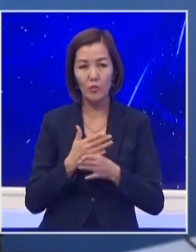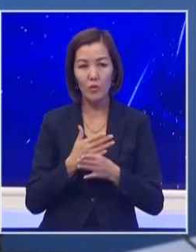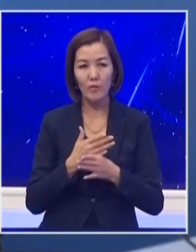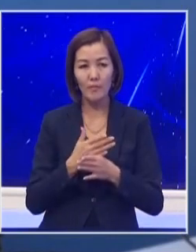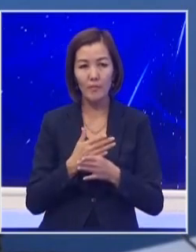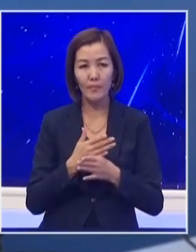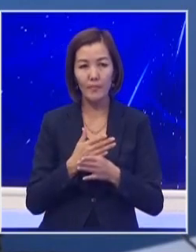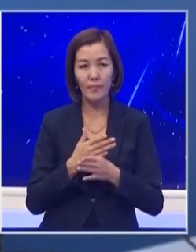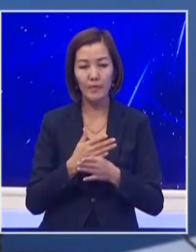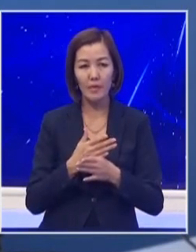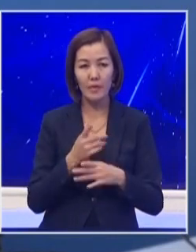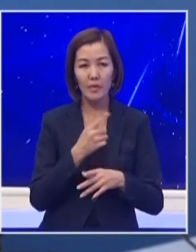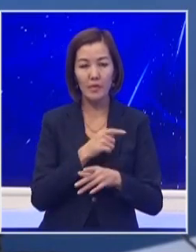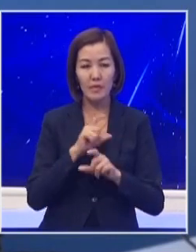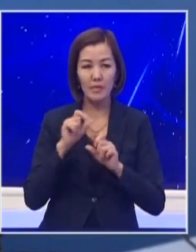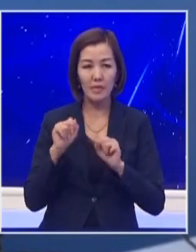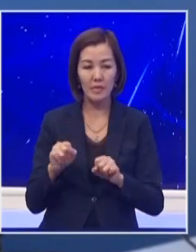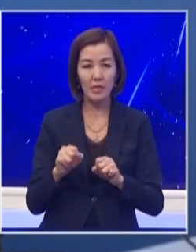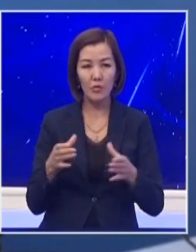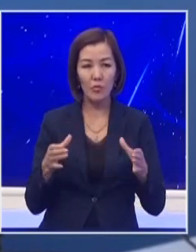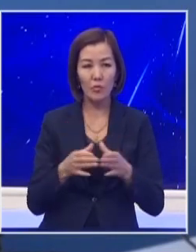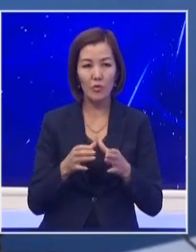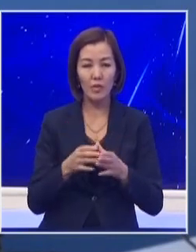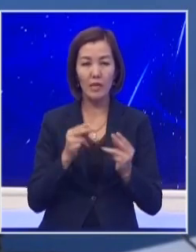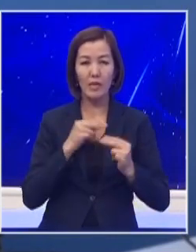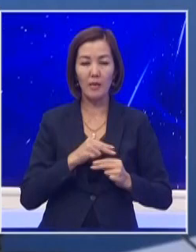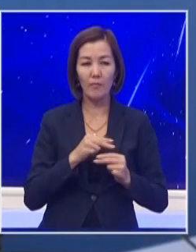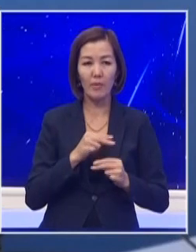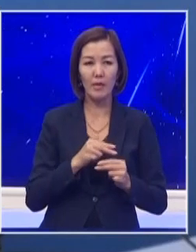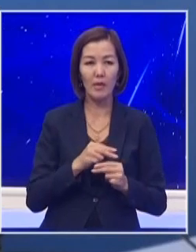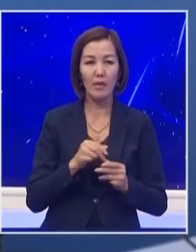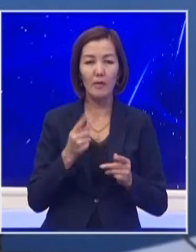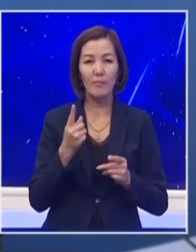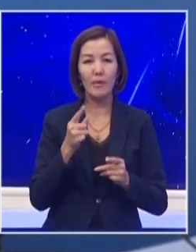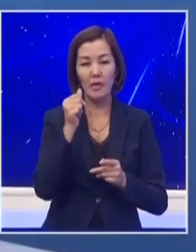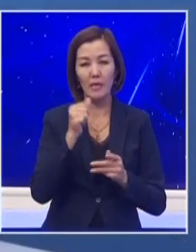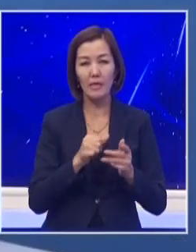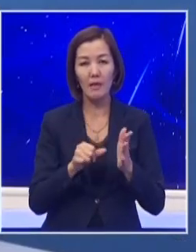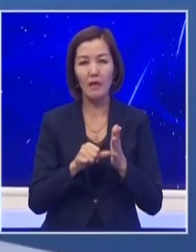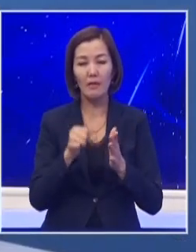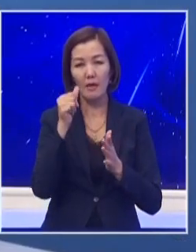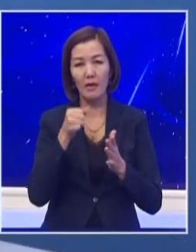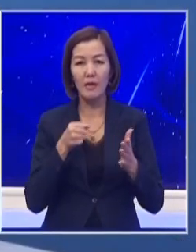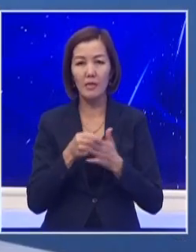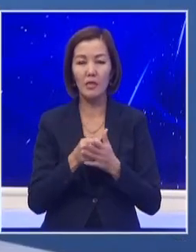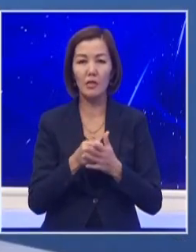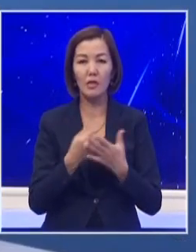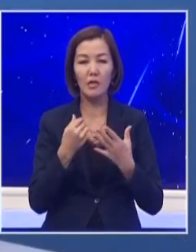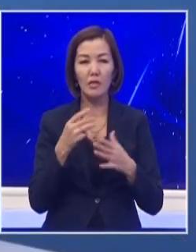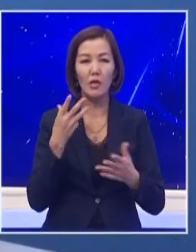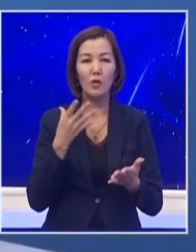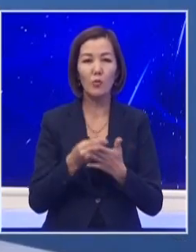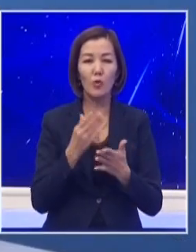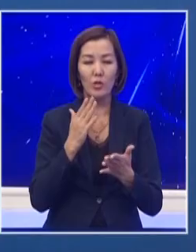міндетті әлеуметтік сақтандыру қорына қатысу еңбек өтіліне байланысты 1 айдан 6 айға дейін төленеді. Жаңа Қазақстан құрудағы басты